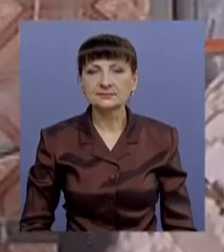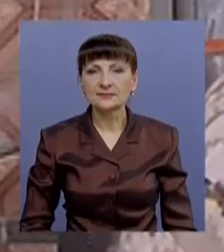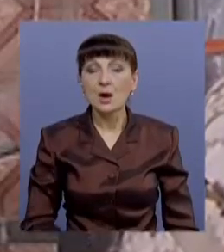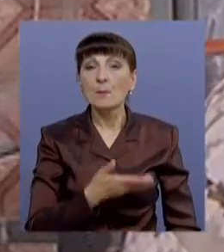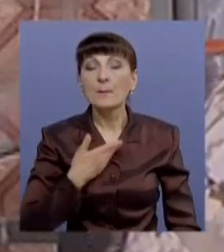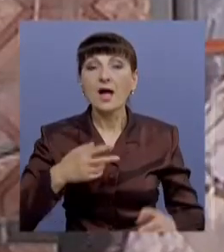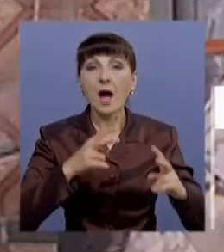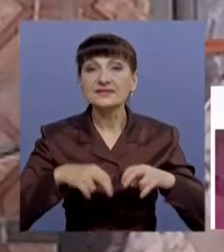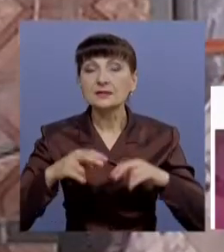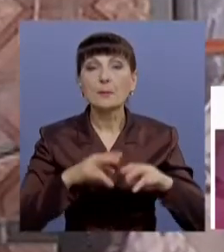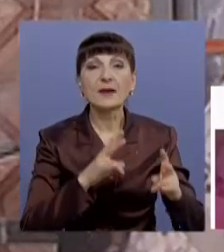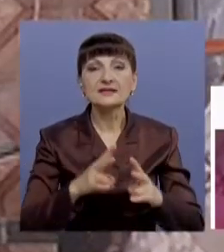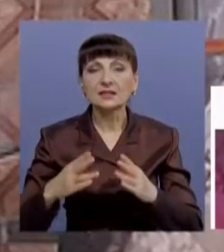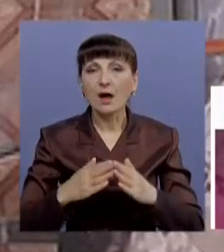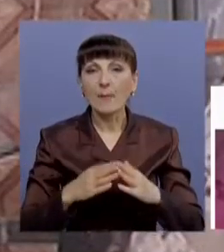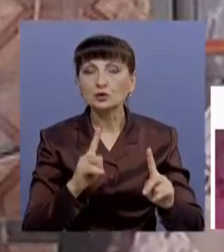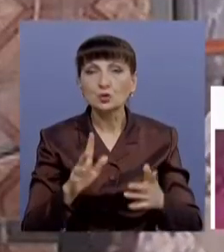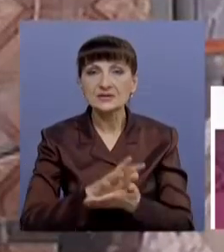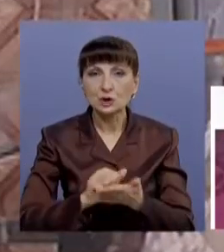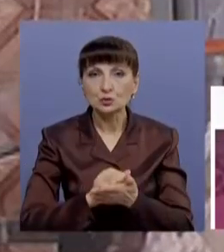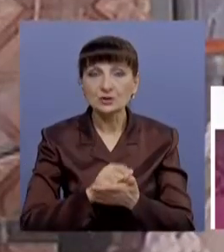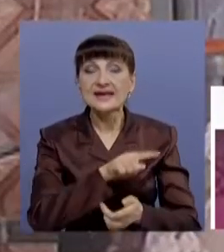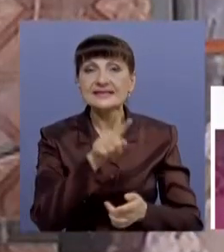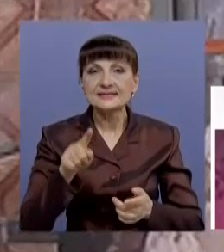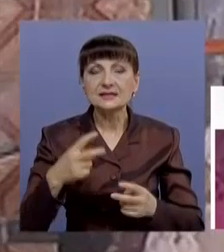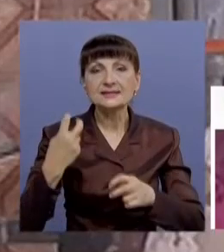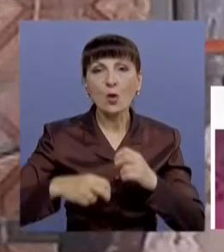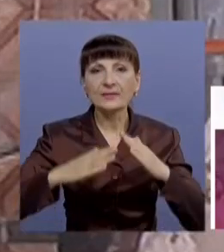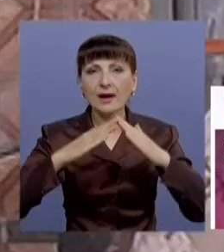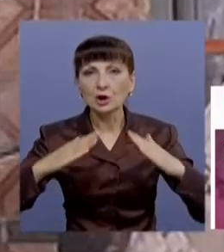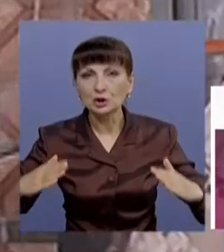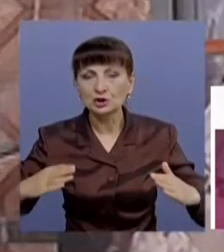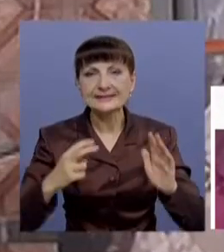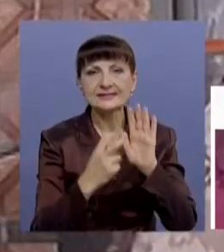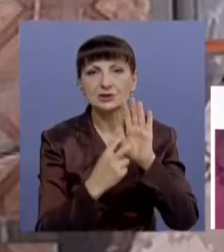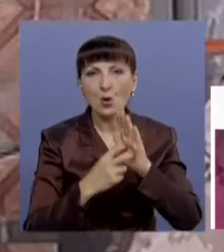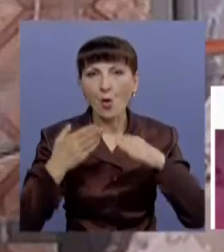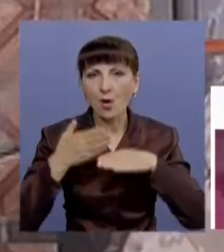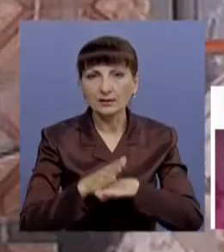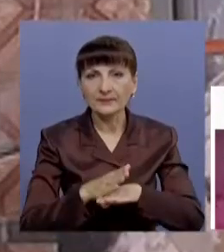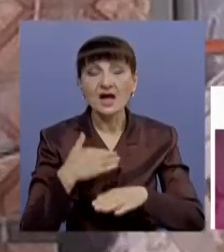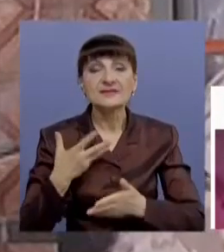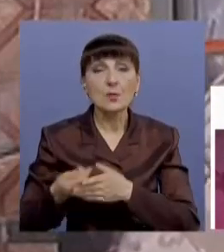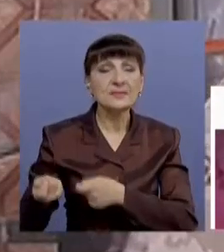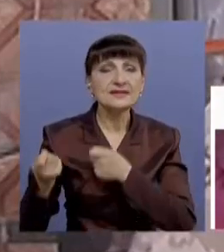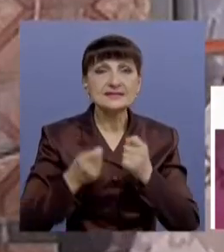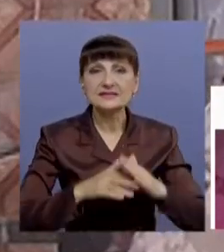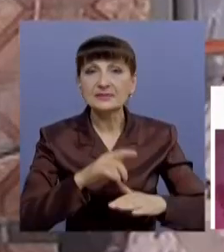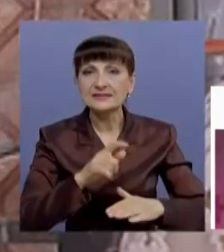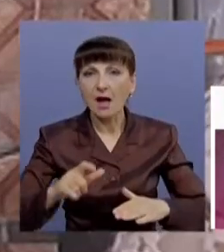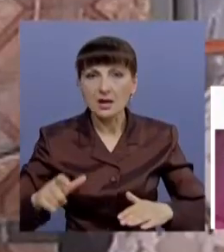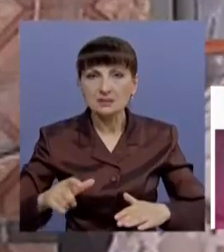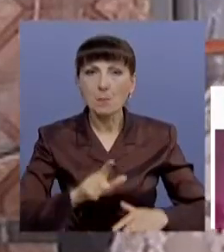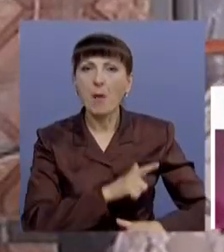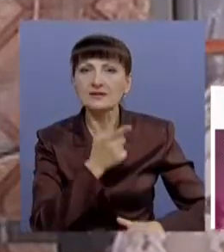Мы обследуем пострадавшие дома. В основном во многих из них сломаны крыши, выбиты стекла. С собой мы привезли специалистов, которые